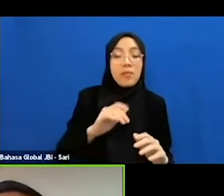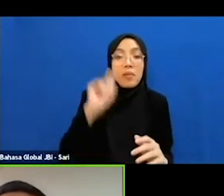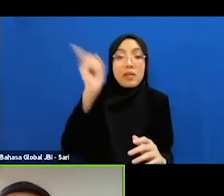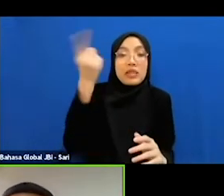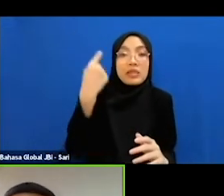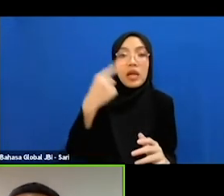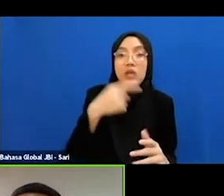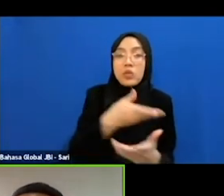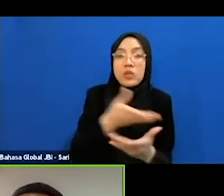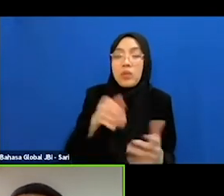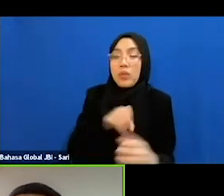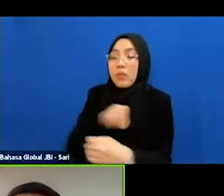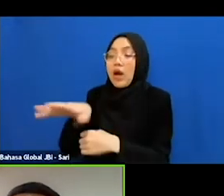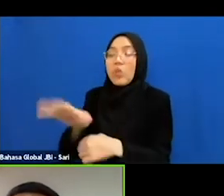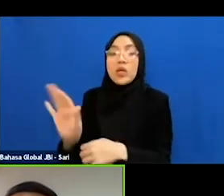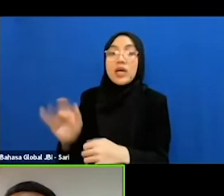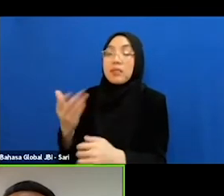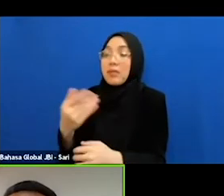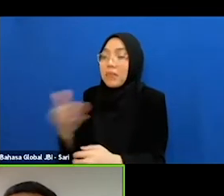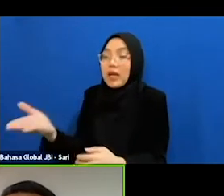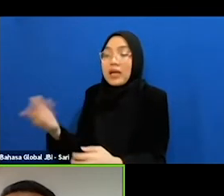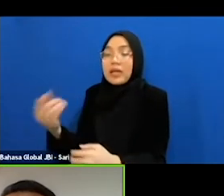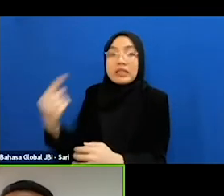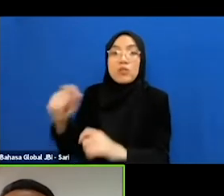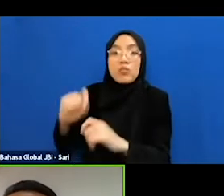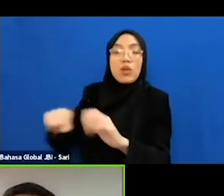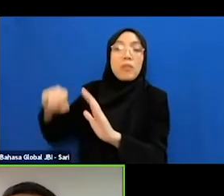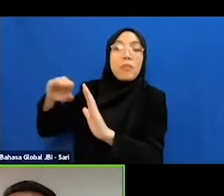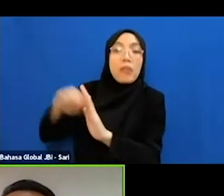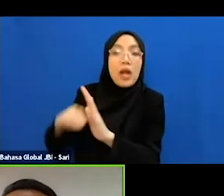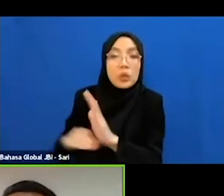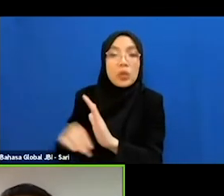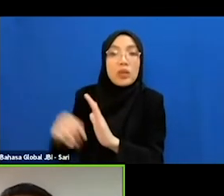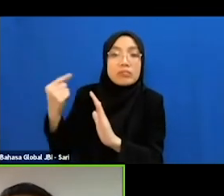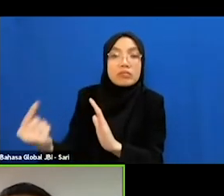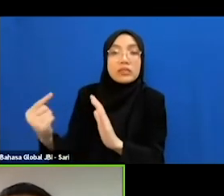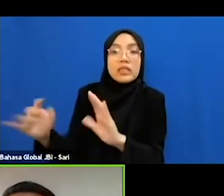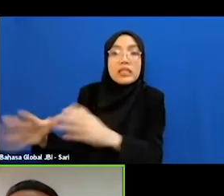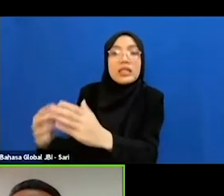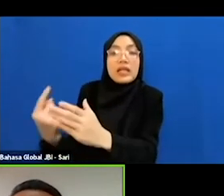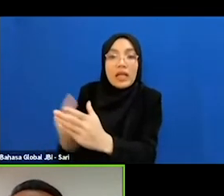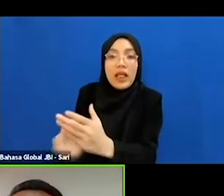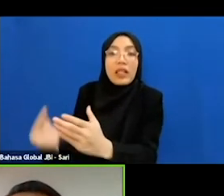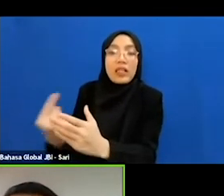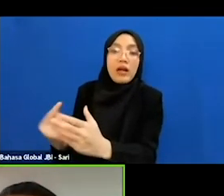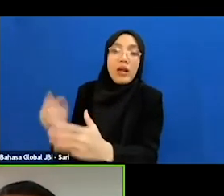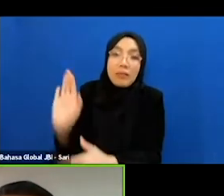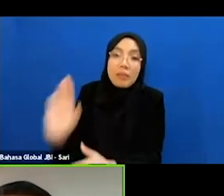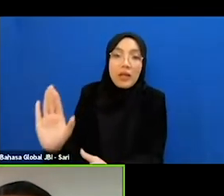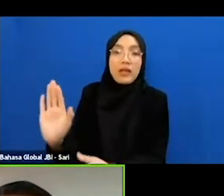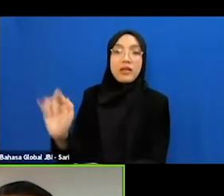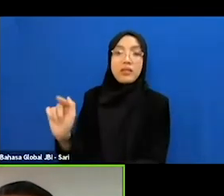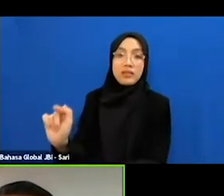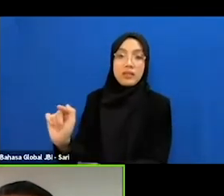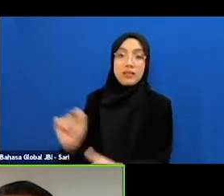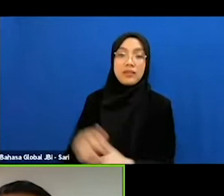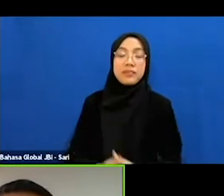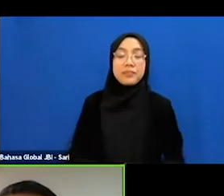siapapun dia membuat regulasi sendiri internal di usahanya